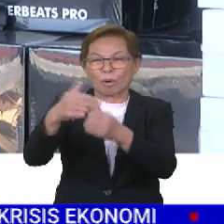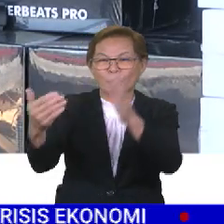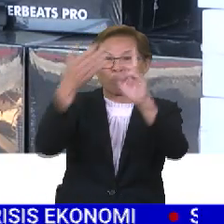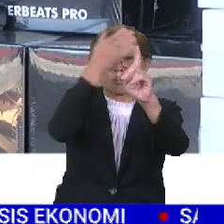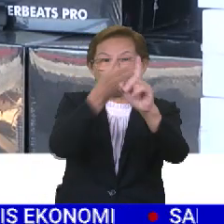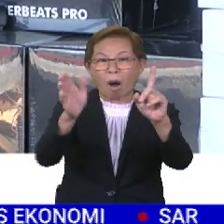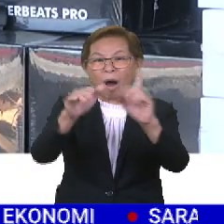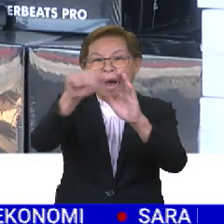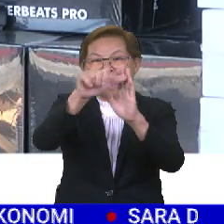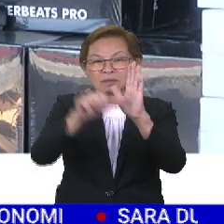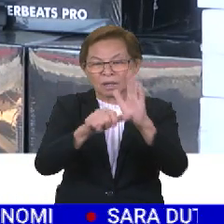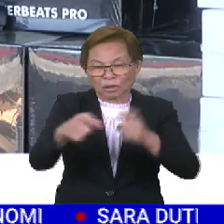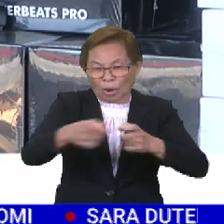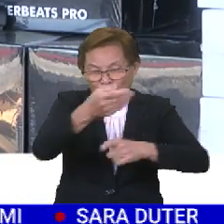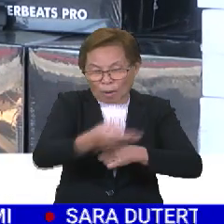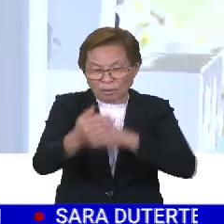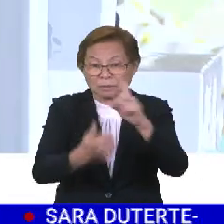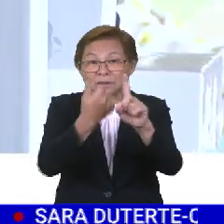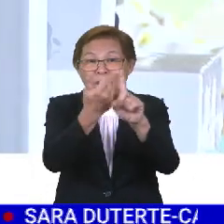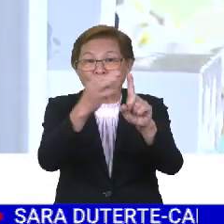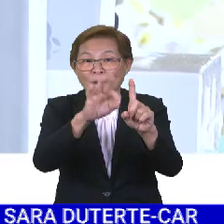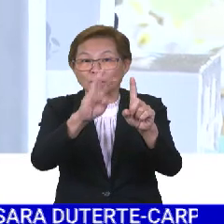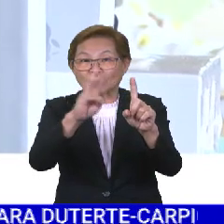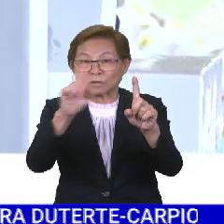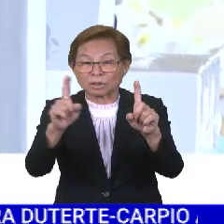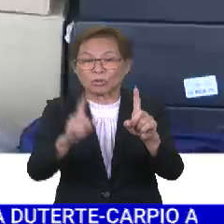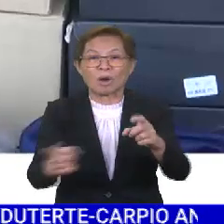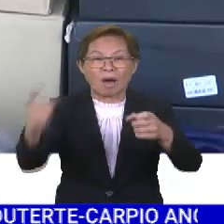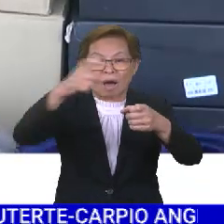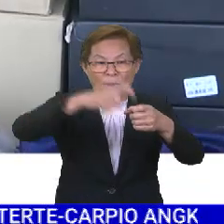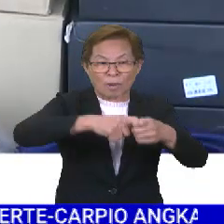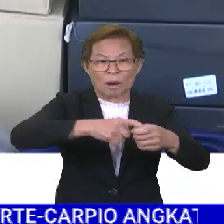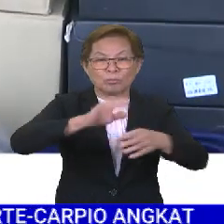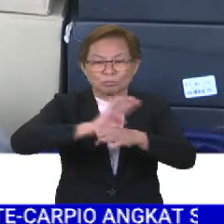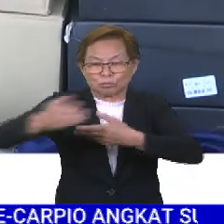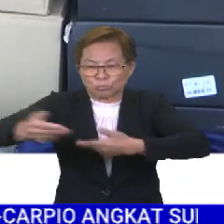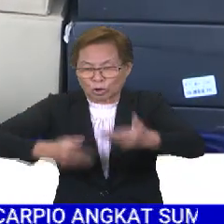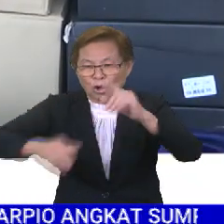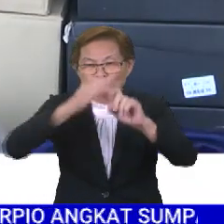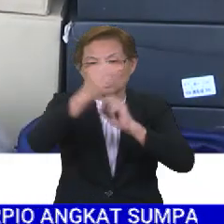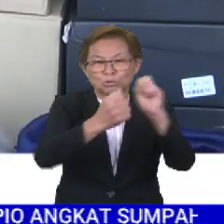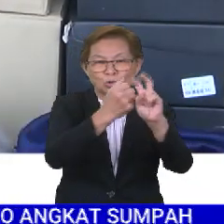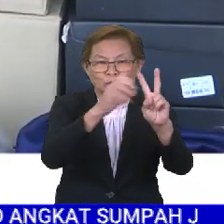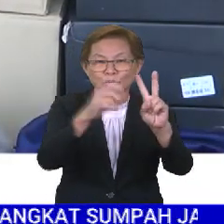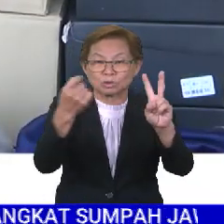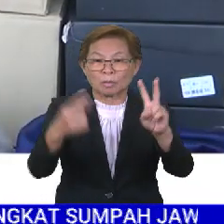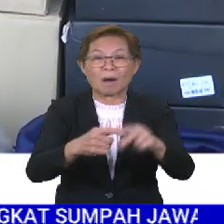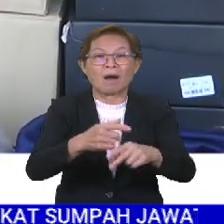Akta Kawalan Bekalan 1961, Akta Perihal Dagangan 2011, Akta Hak